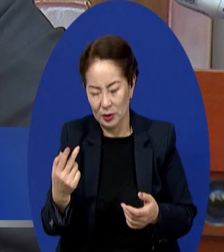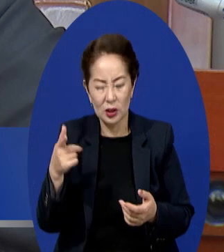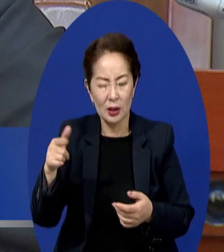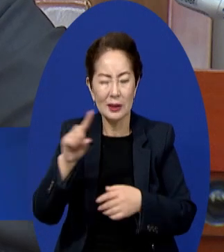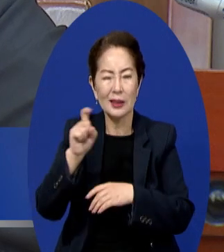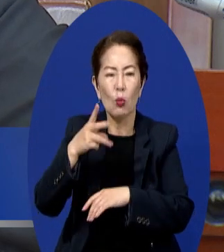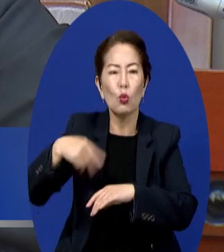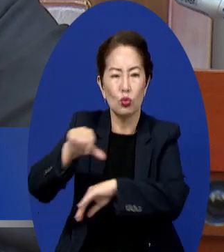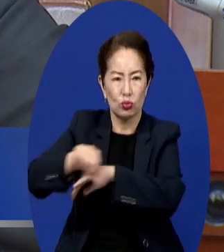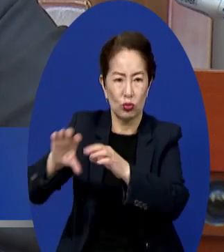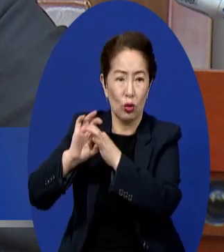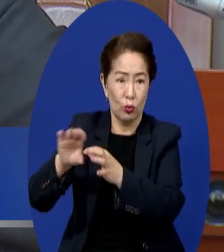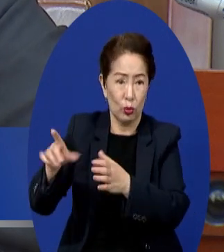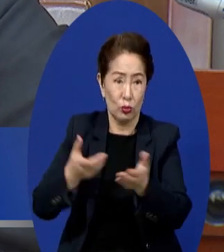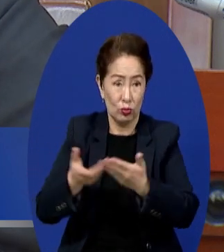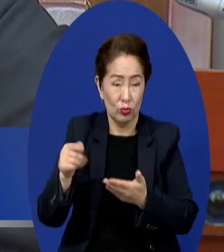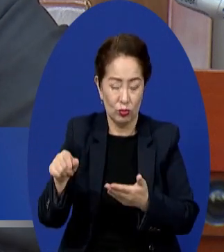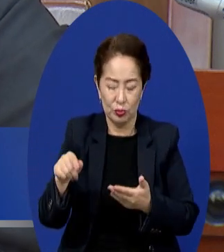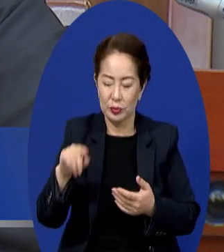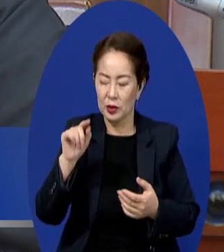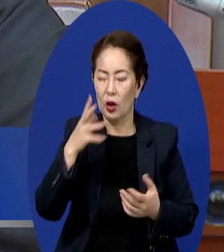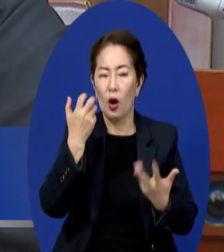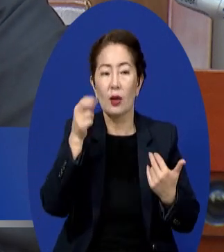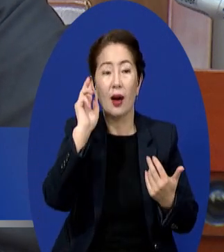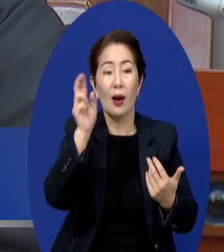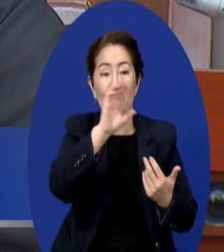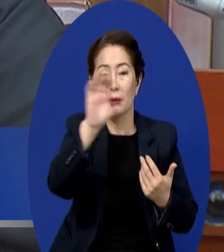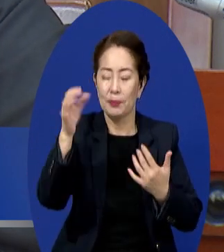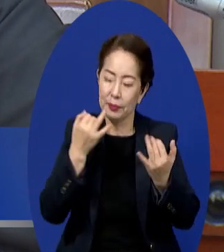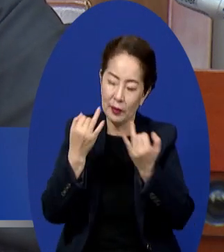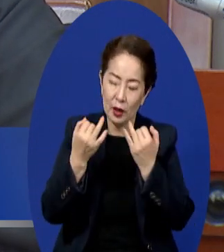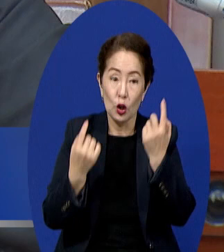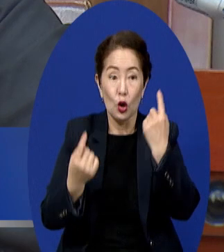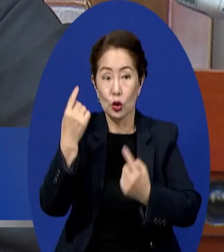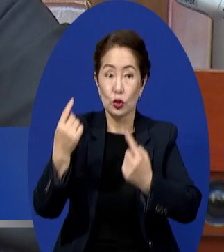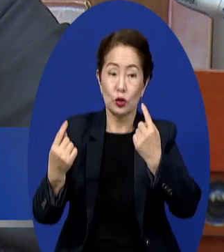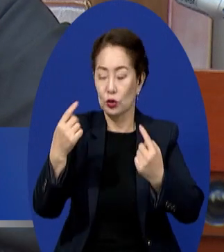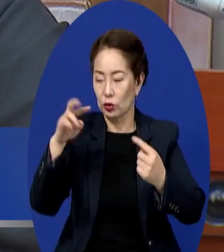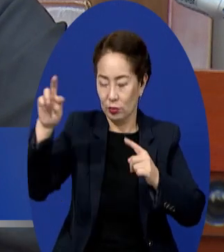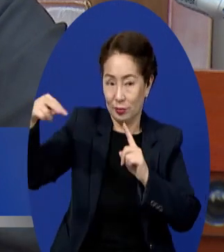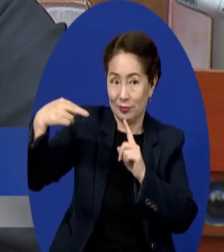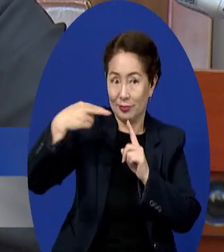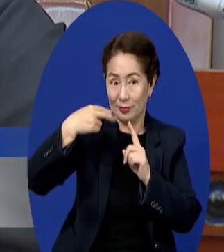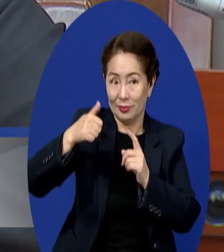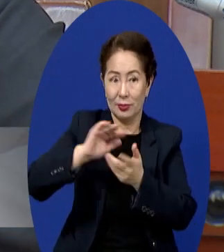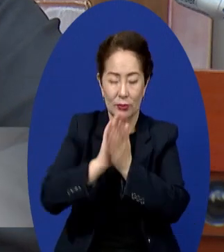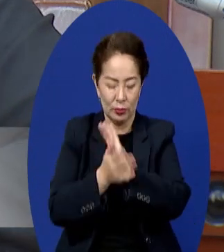болсон. Бензиний хувьд бид нар олон компантаа өрсөлдөөнтэй байгаа мэд харагддаг боловч үндсэндээ